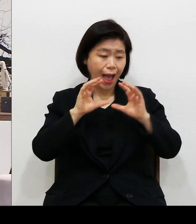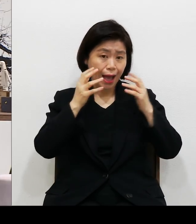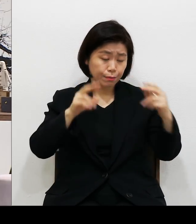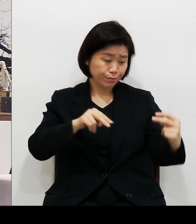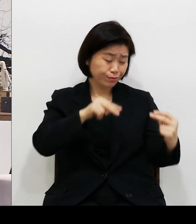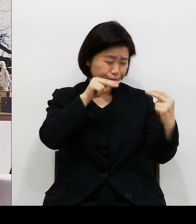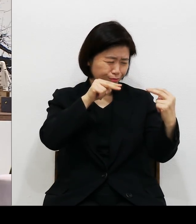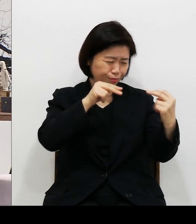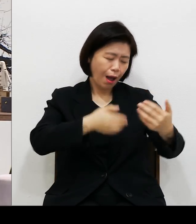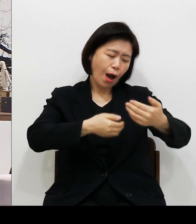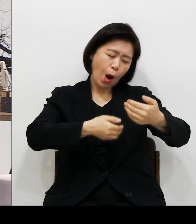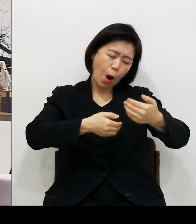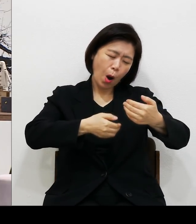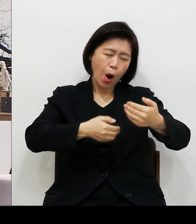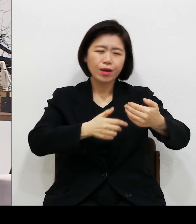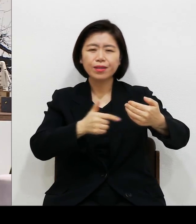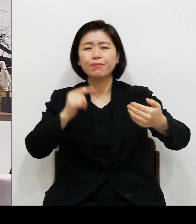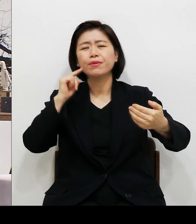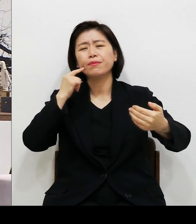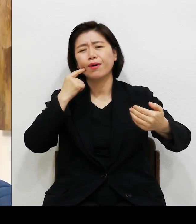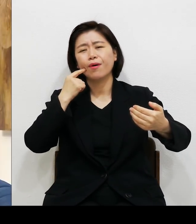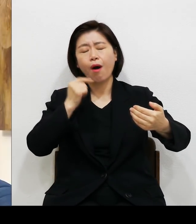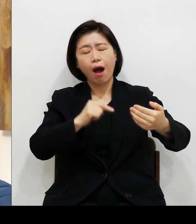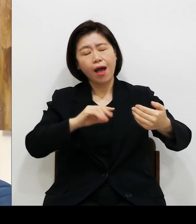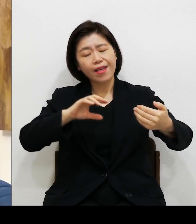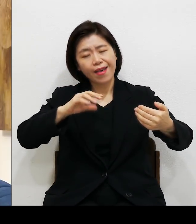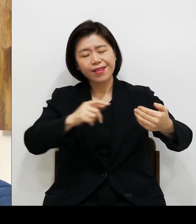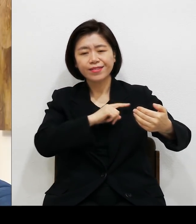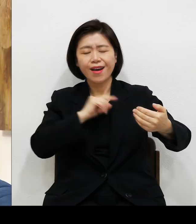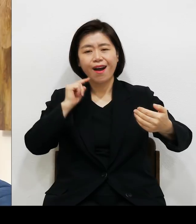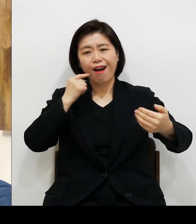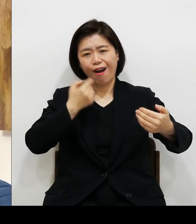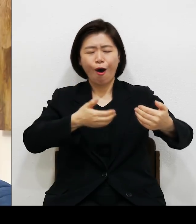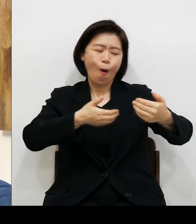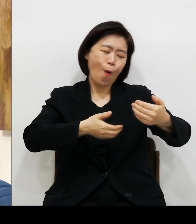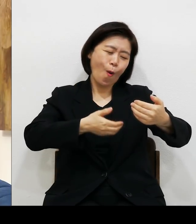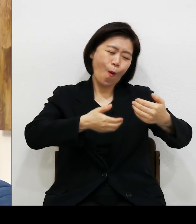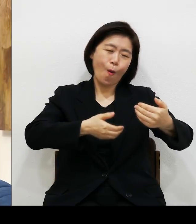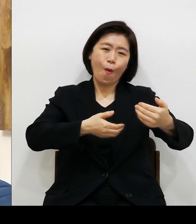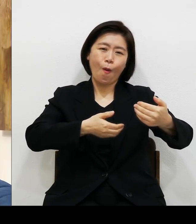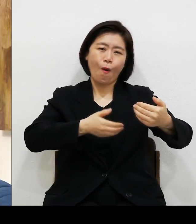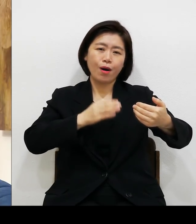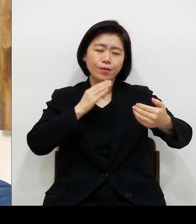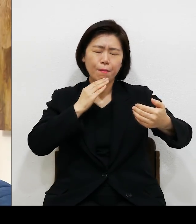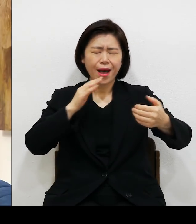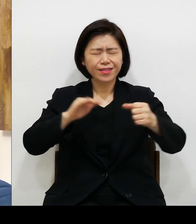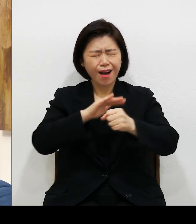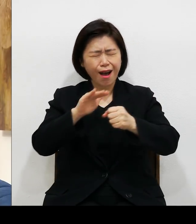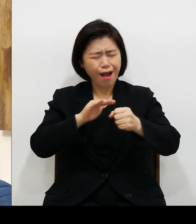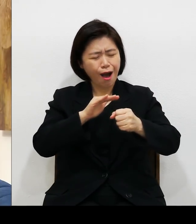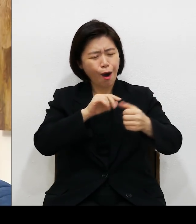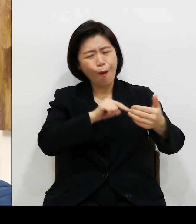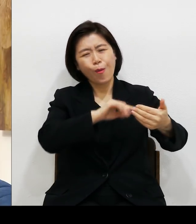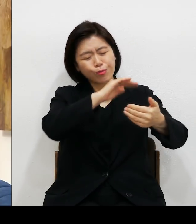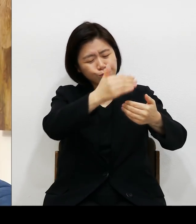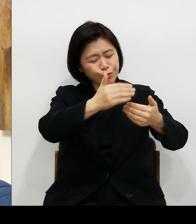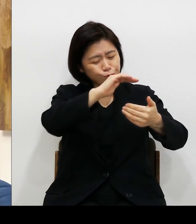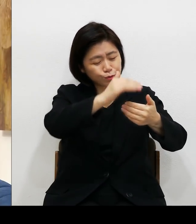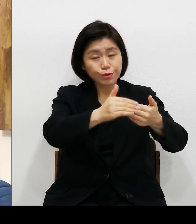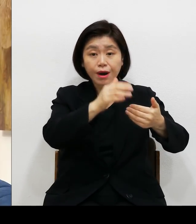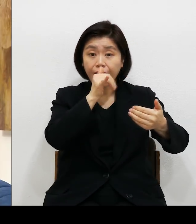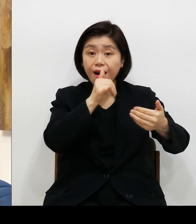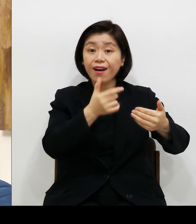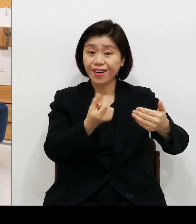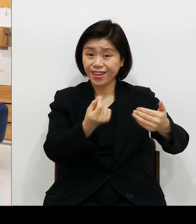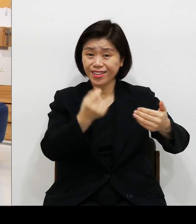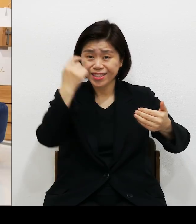보이고 천사. 너무 이뻐갖고 세상에 어떻게 이렇게 이쁠 수가 있지. 뭐 세상에 이렇게 사랑스러울 수가 있지. 막 이런 존재를